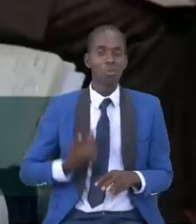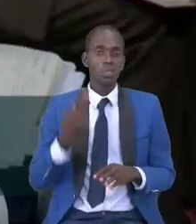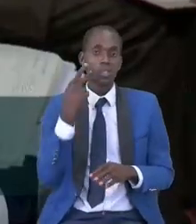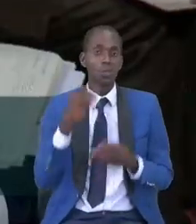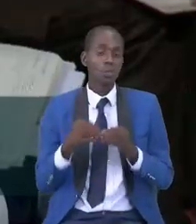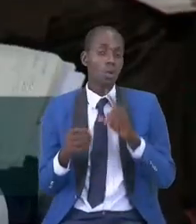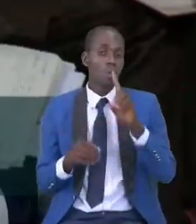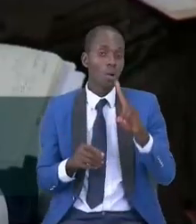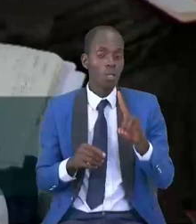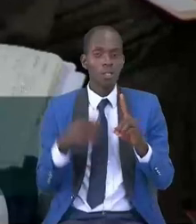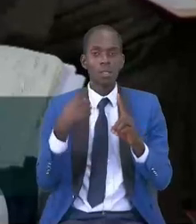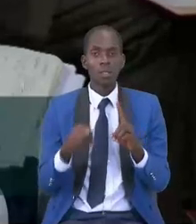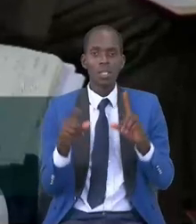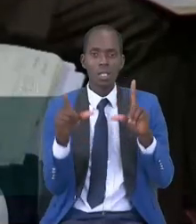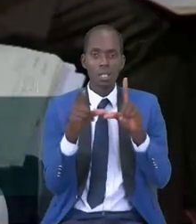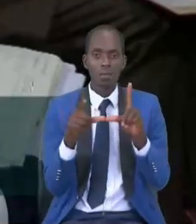Premier élément, c'est l'état et